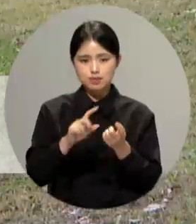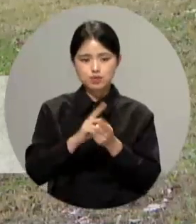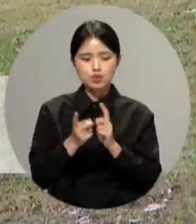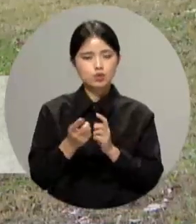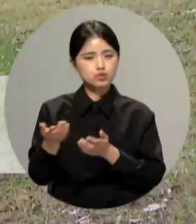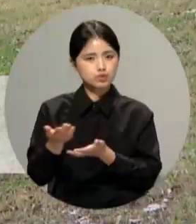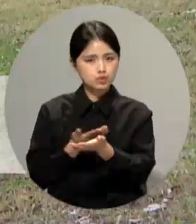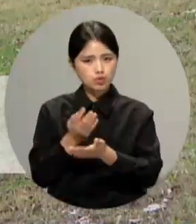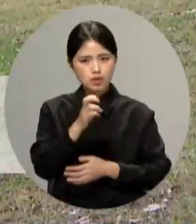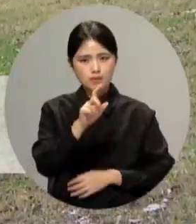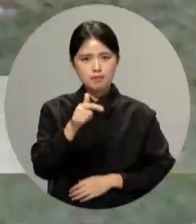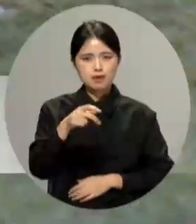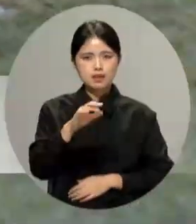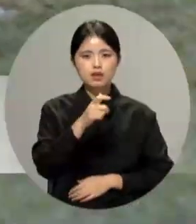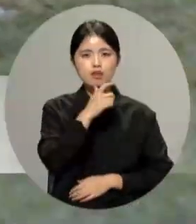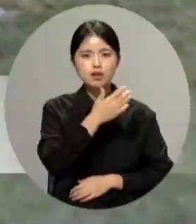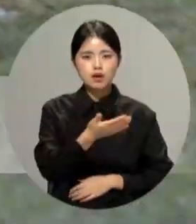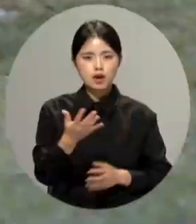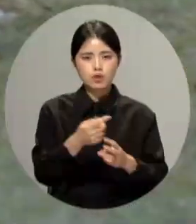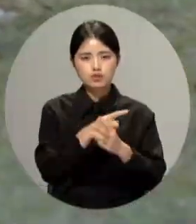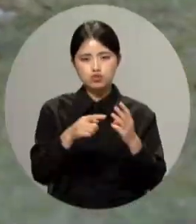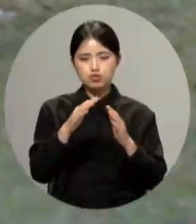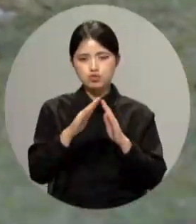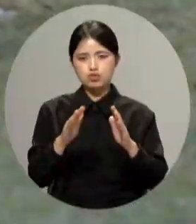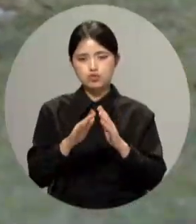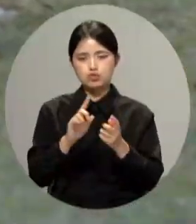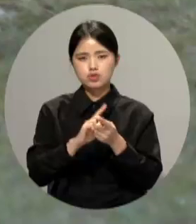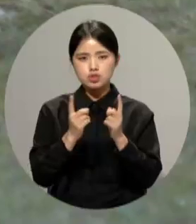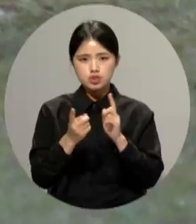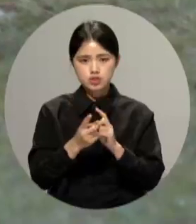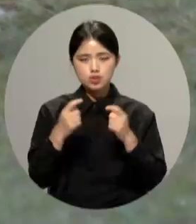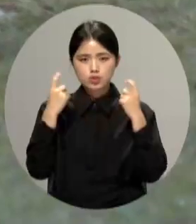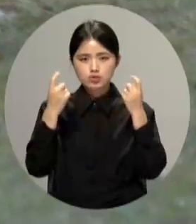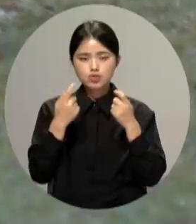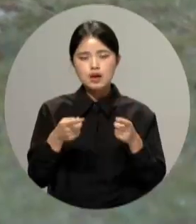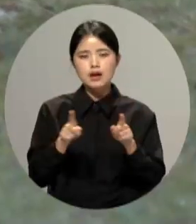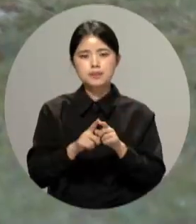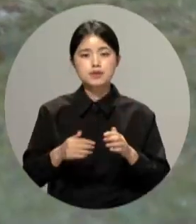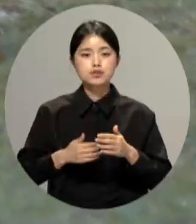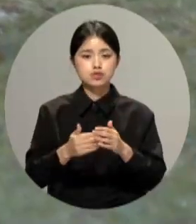유통과 만경강 완주 전주 상생 투어 등을 공동 추진하고 있습니다.